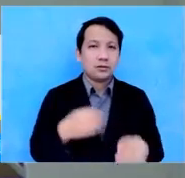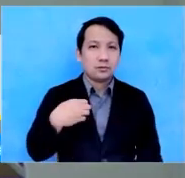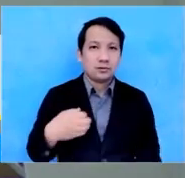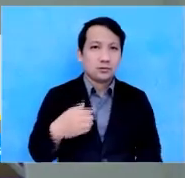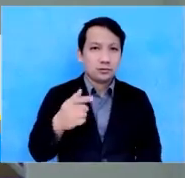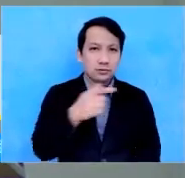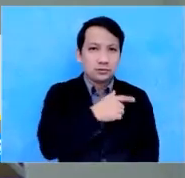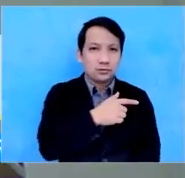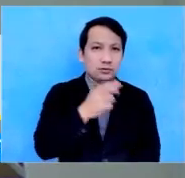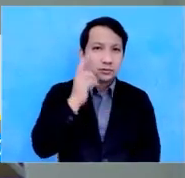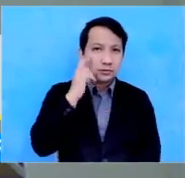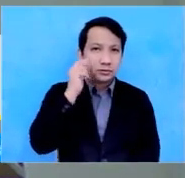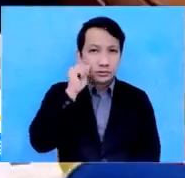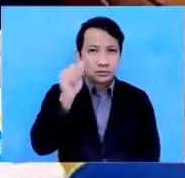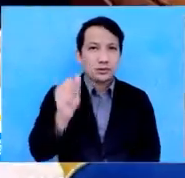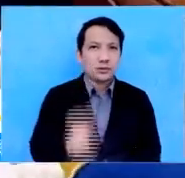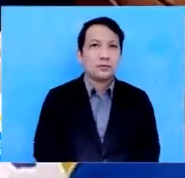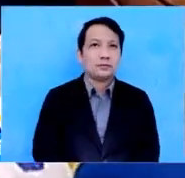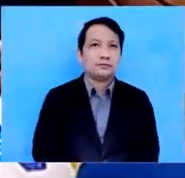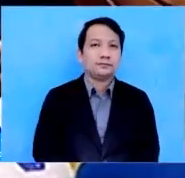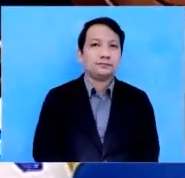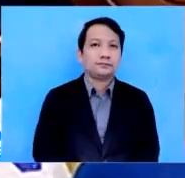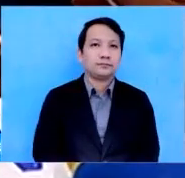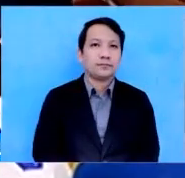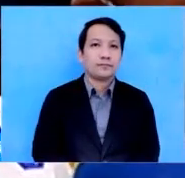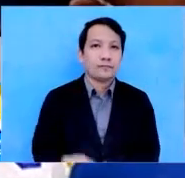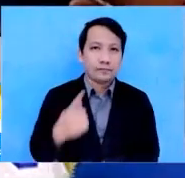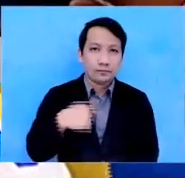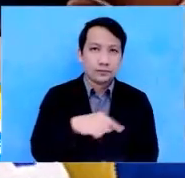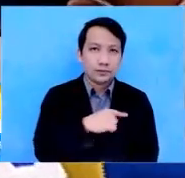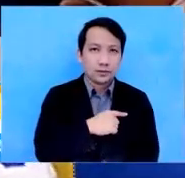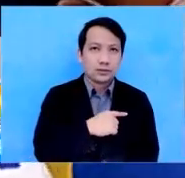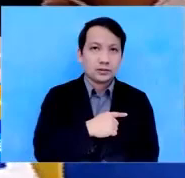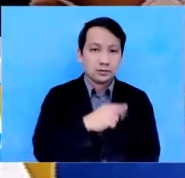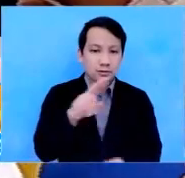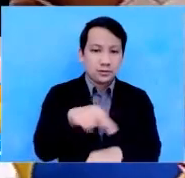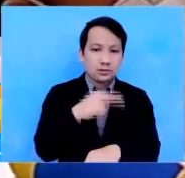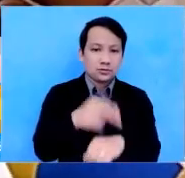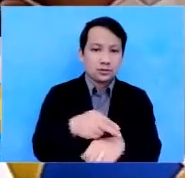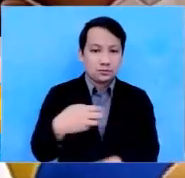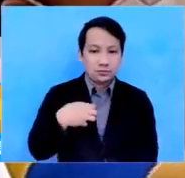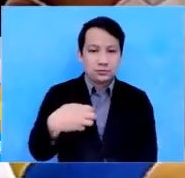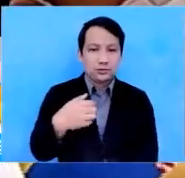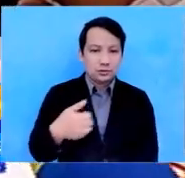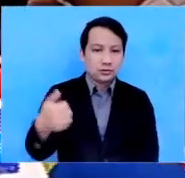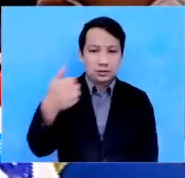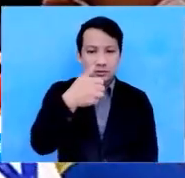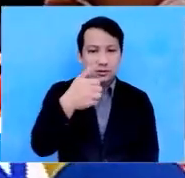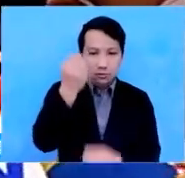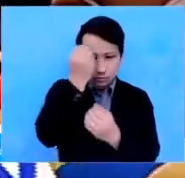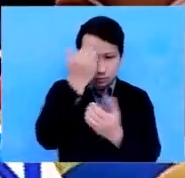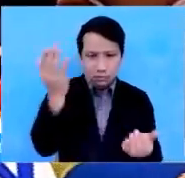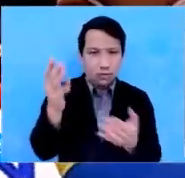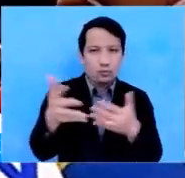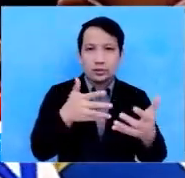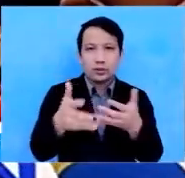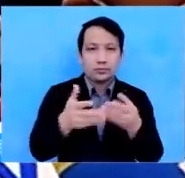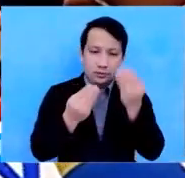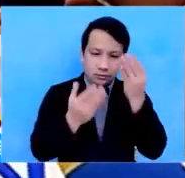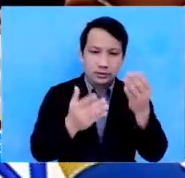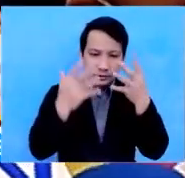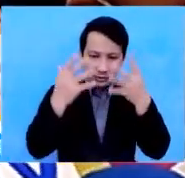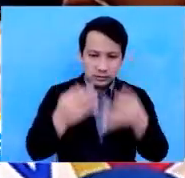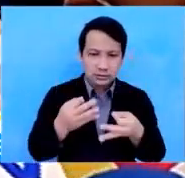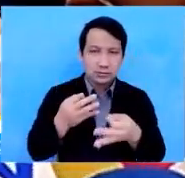General Rodolfo Asurin Jr. Kami po sa Pambansang Pulisya ay susunod at tatalima po kung ano man po ang desisyon